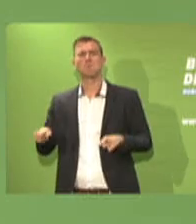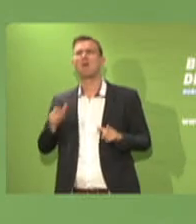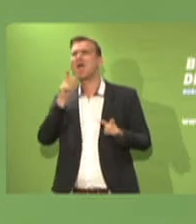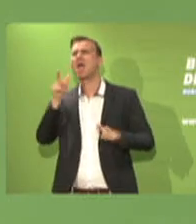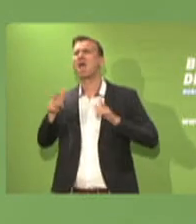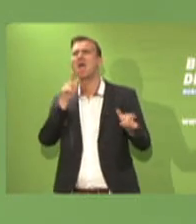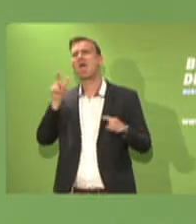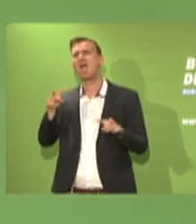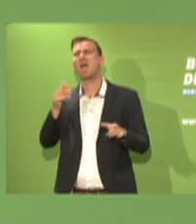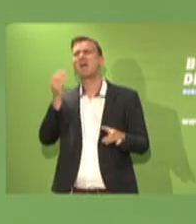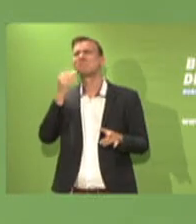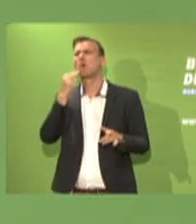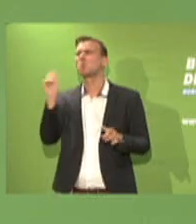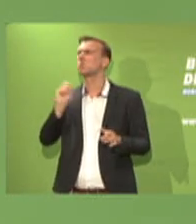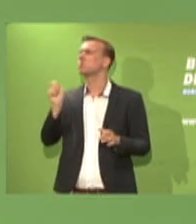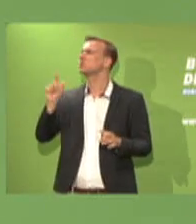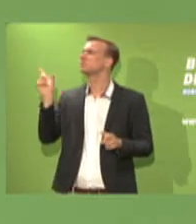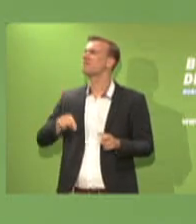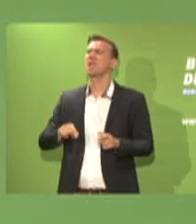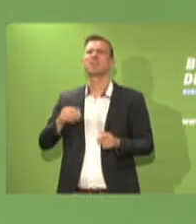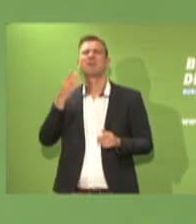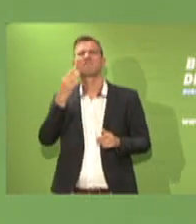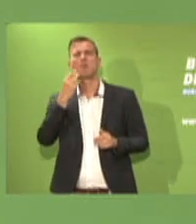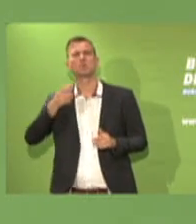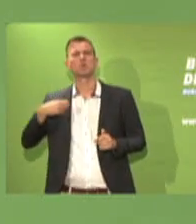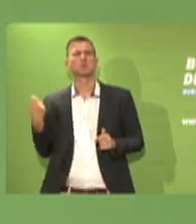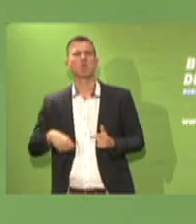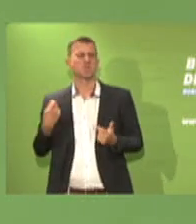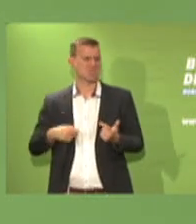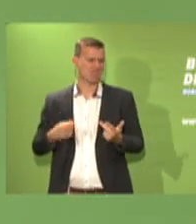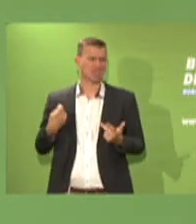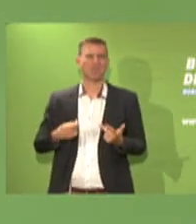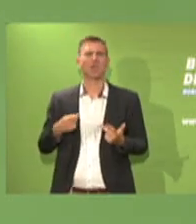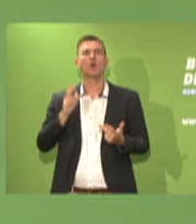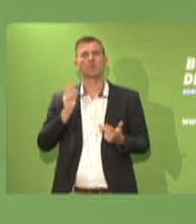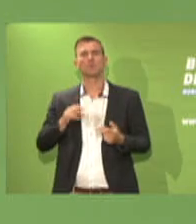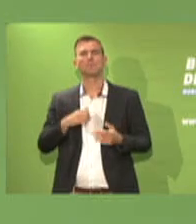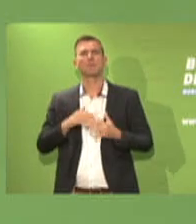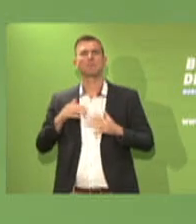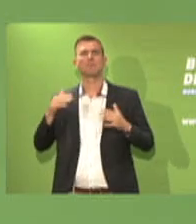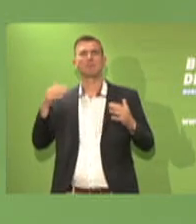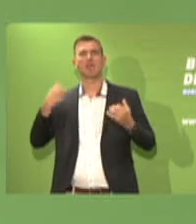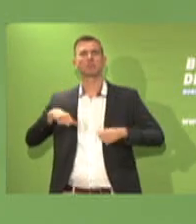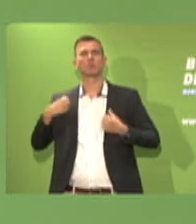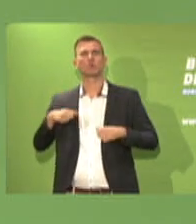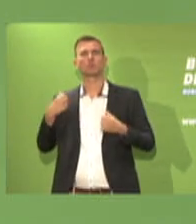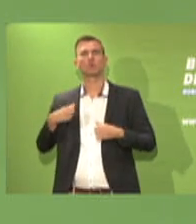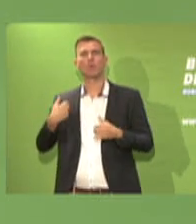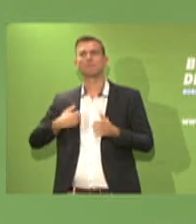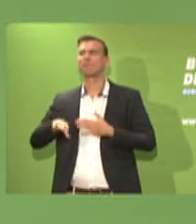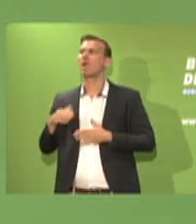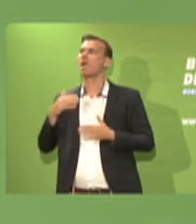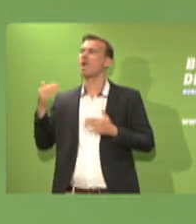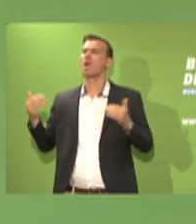geklagt, über teuren Wohnraum und auch über einen wachsenden Druck an durch Zuzug von